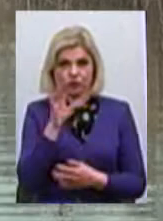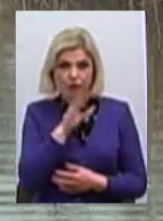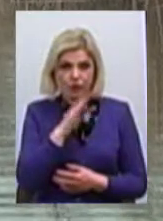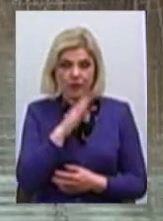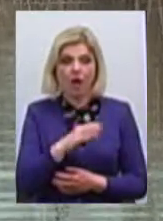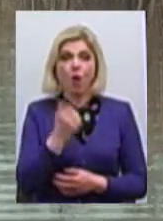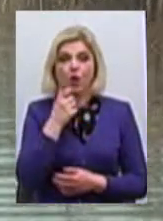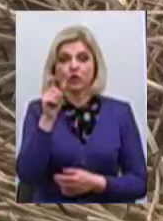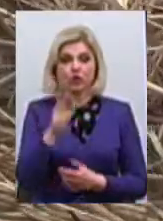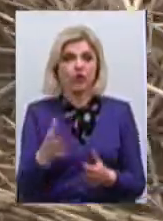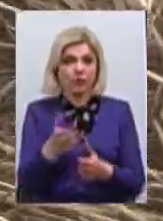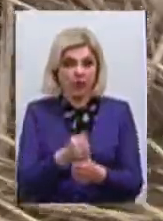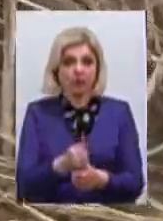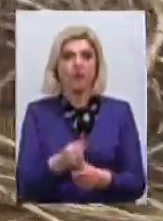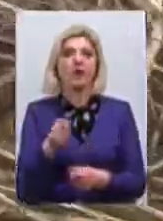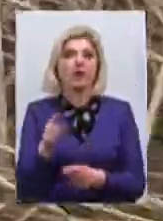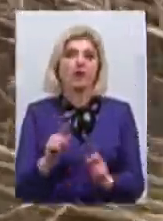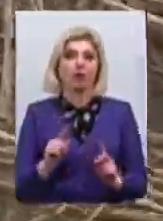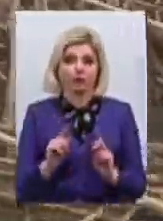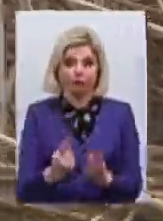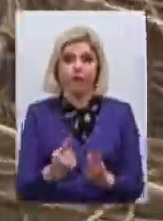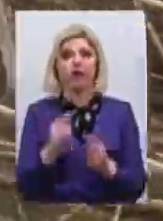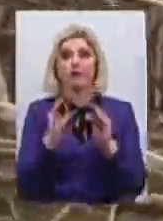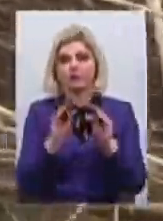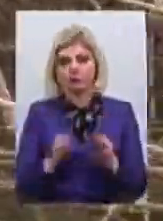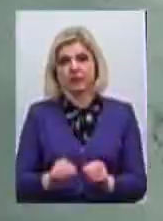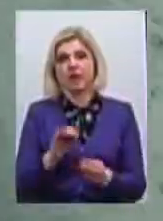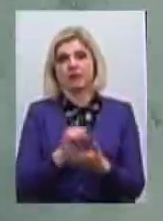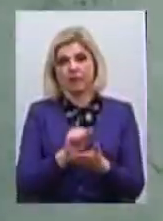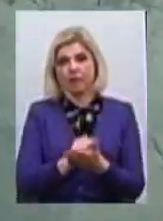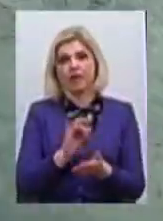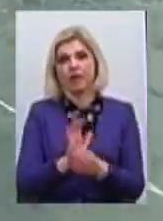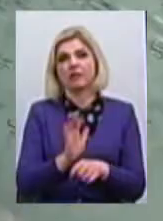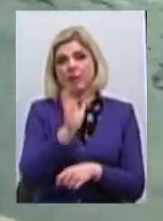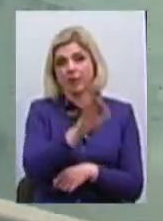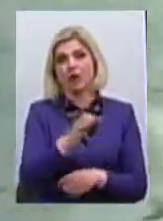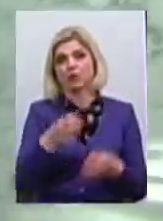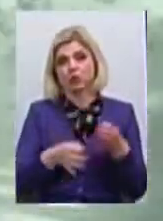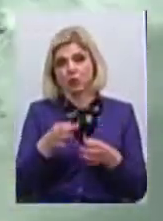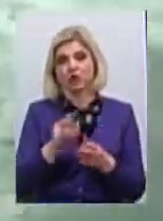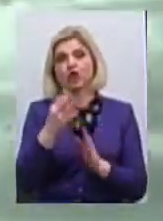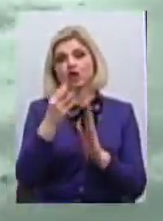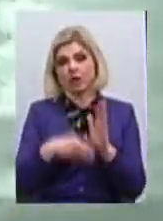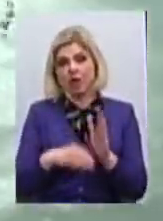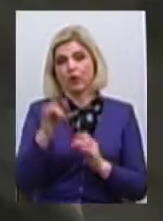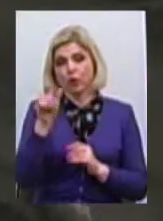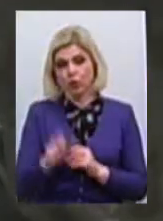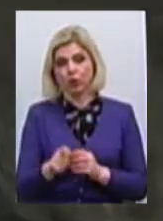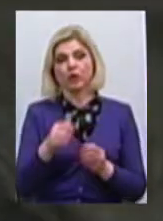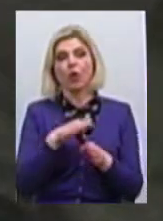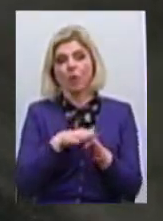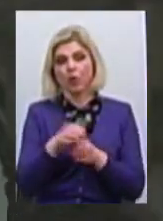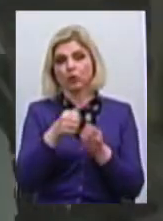його затримують. Складаються матеріали та направляються до суду. Суд виносить штраф. А також ця людина має в повному